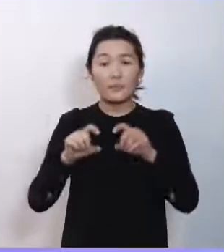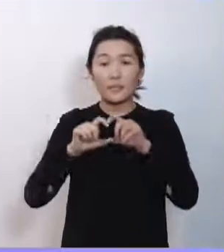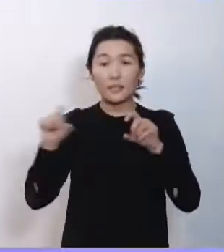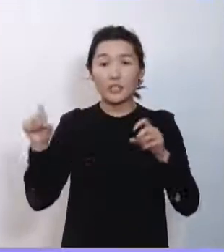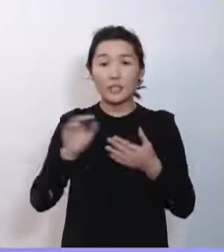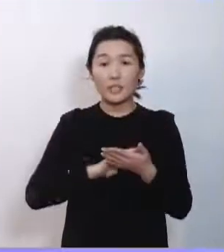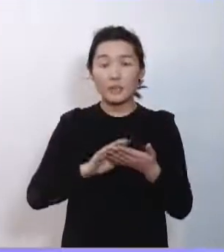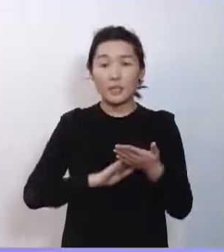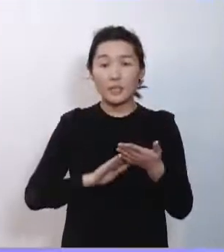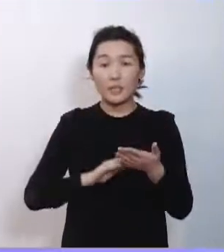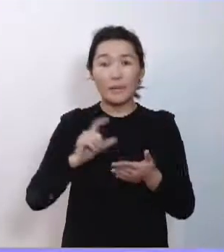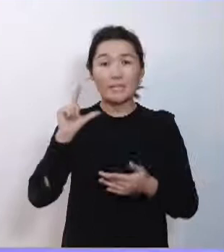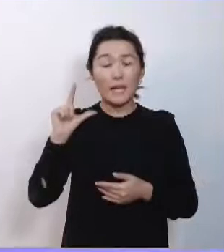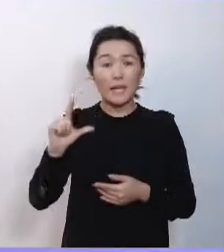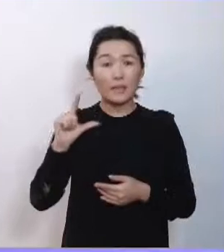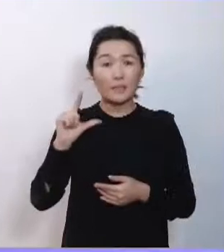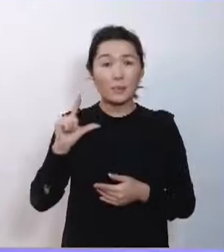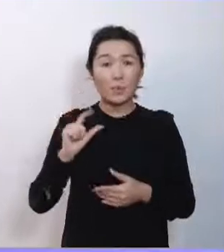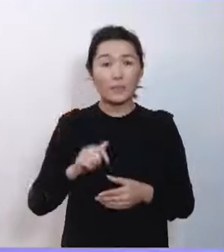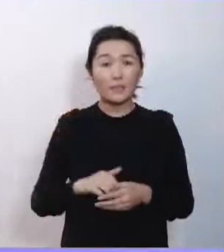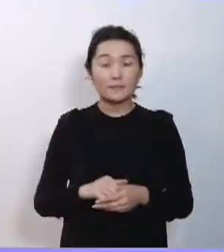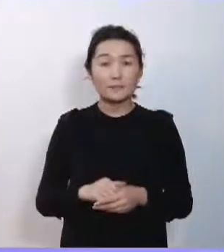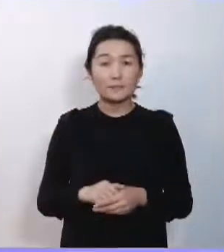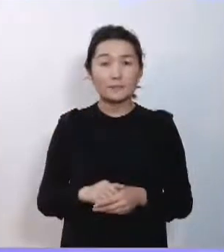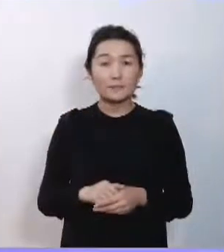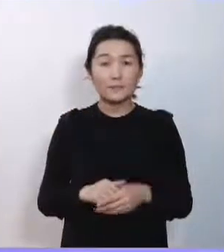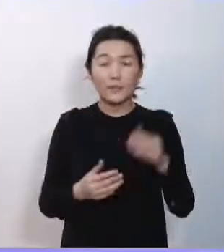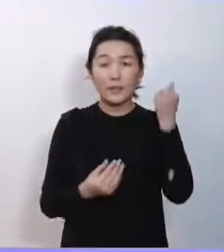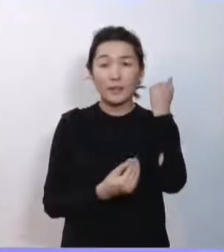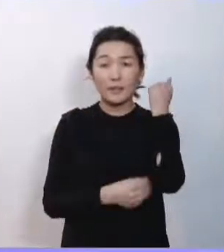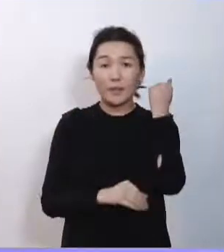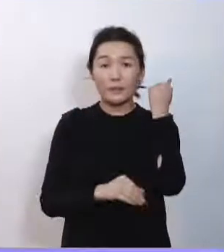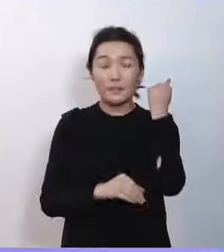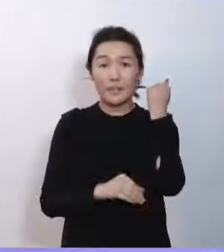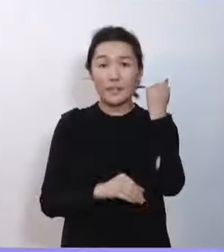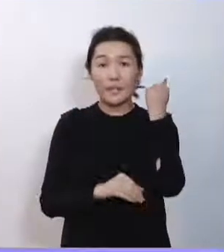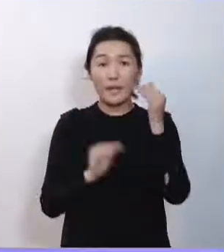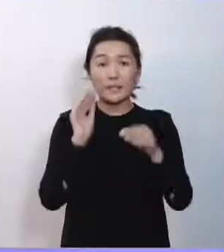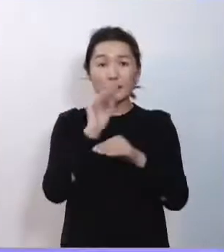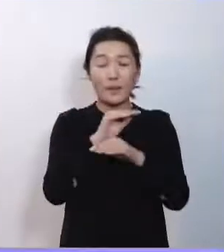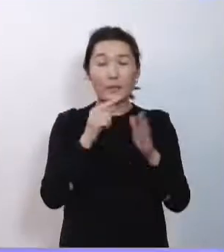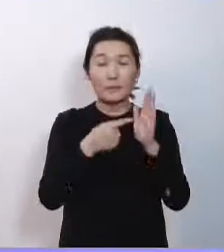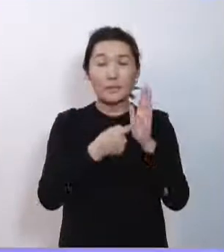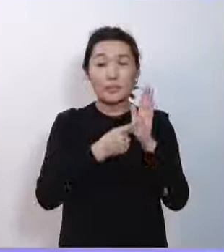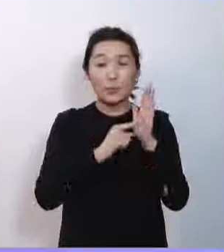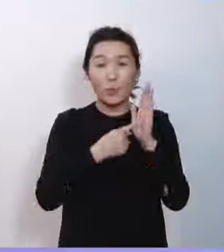Предложение пишем заглавной буквы и в конце ставим точку.